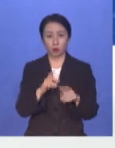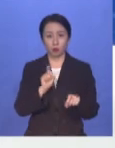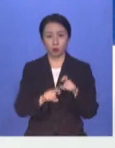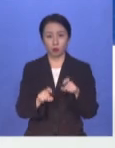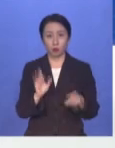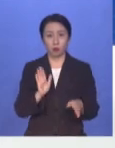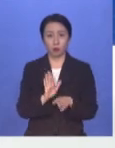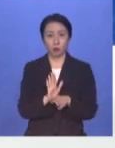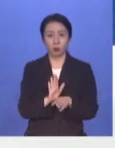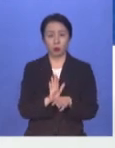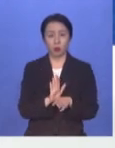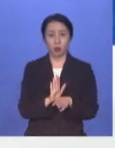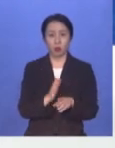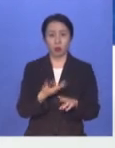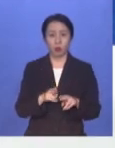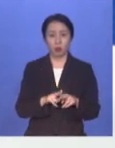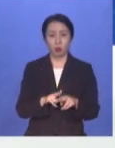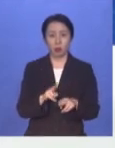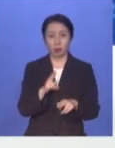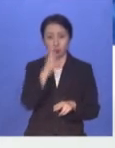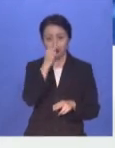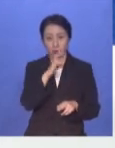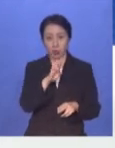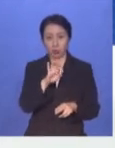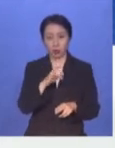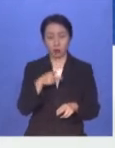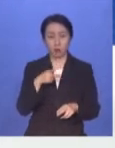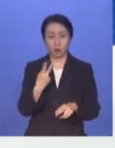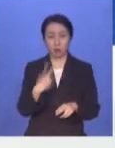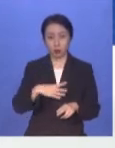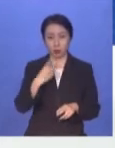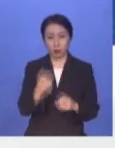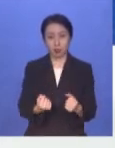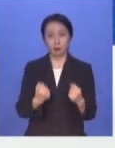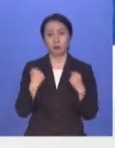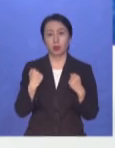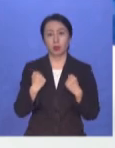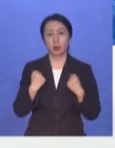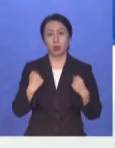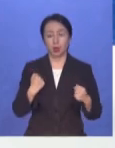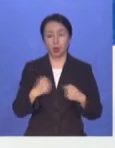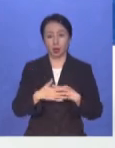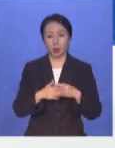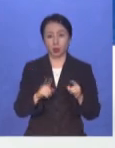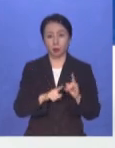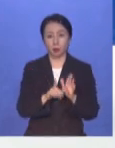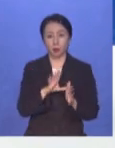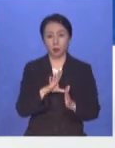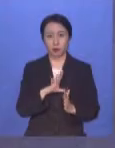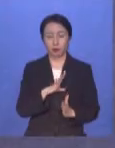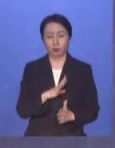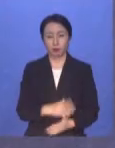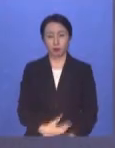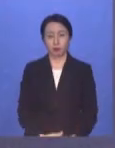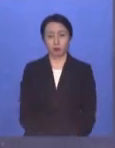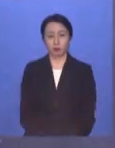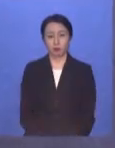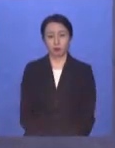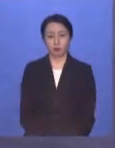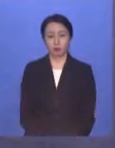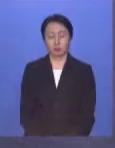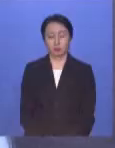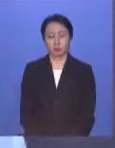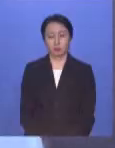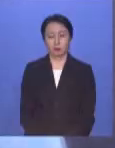табыстау рәсіміне қатысты. Сонымен қатар, дәстүрлі Ақбида 2024 спартакиадасының ашылуында болды.